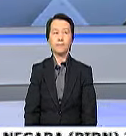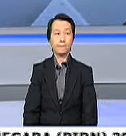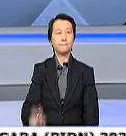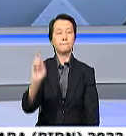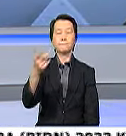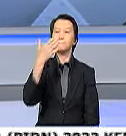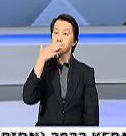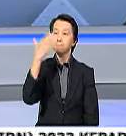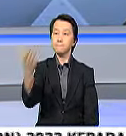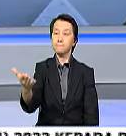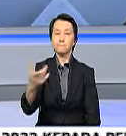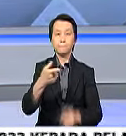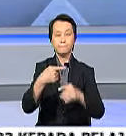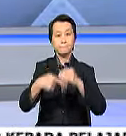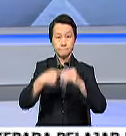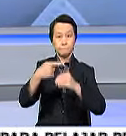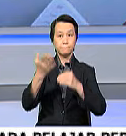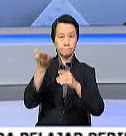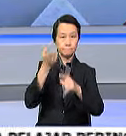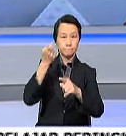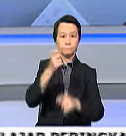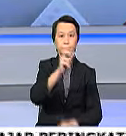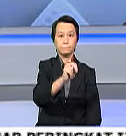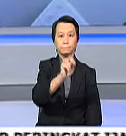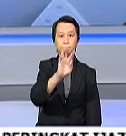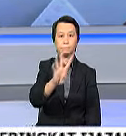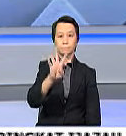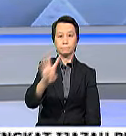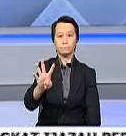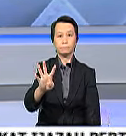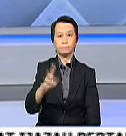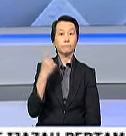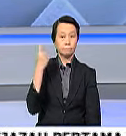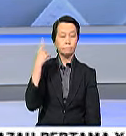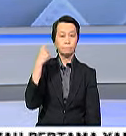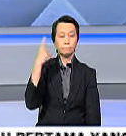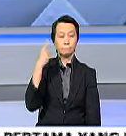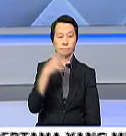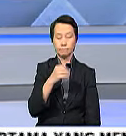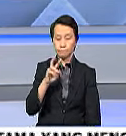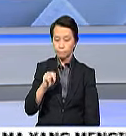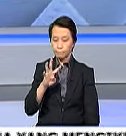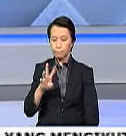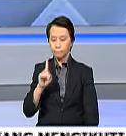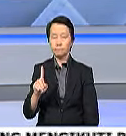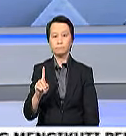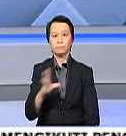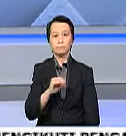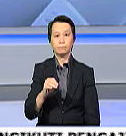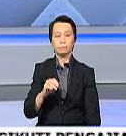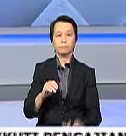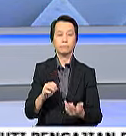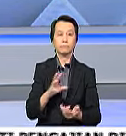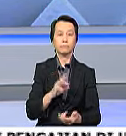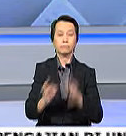Baik, terima kasih Taufik dengan perkembangan daripada N44 Dun Lakin juga sebentar tadi, iaitu N41 Puteri Wangsa daripada Erwin